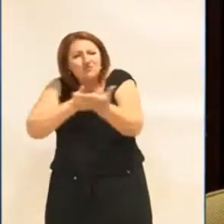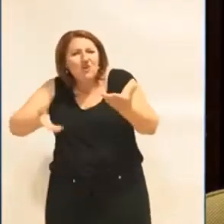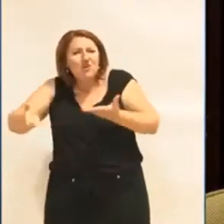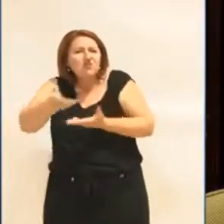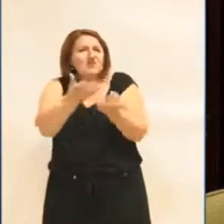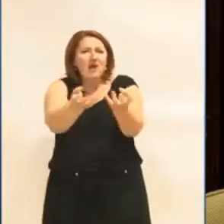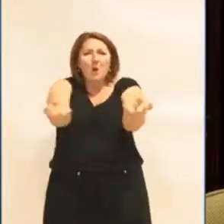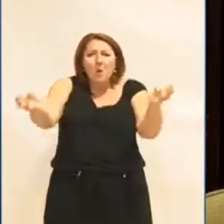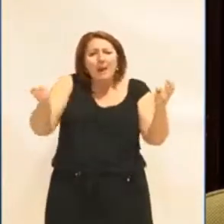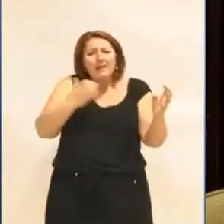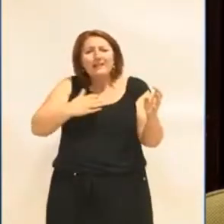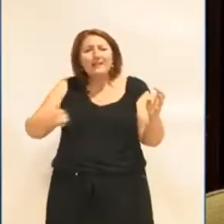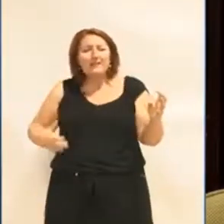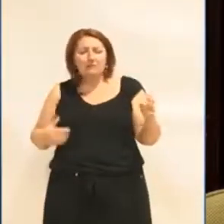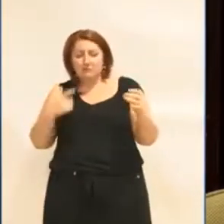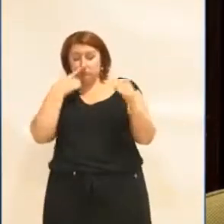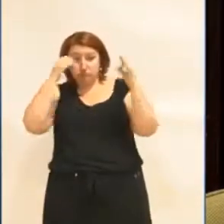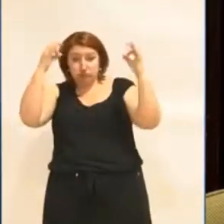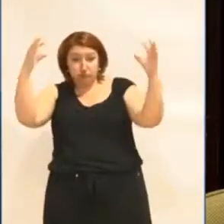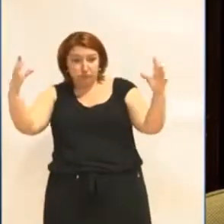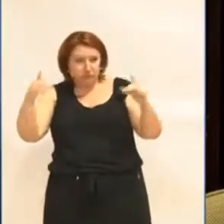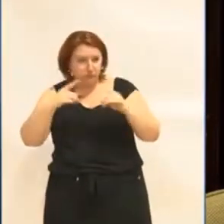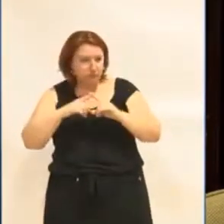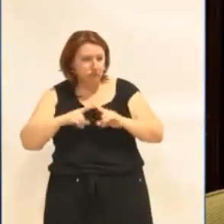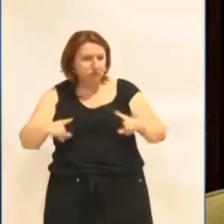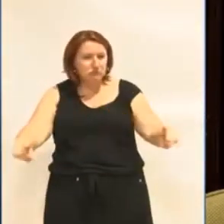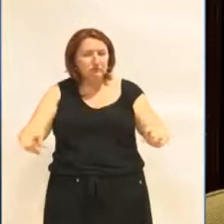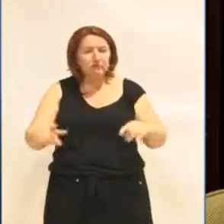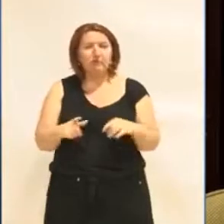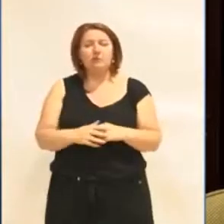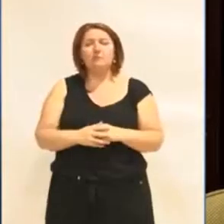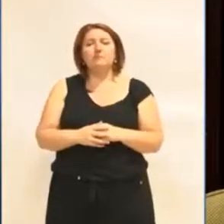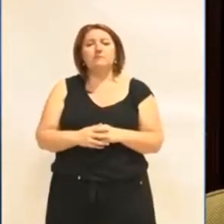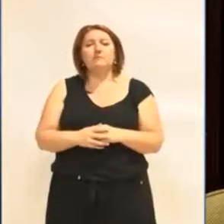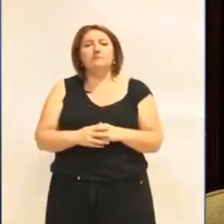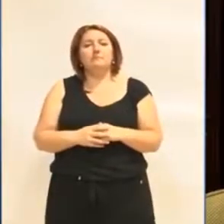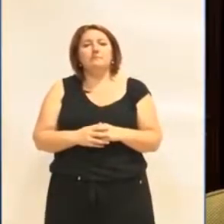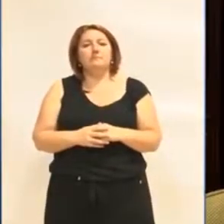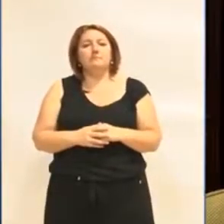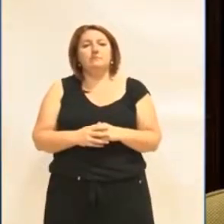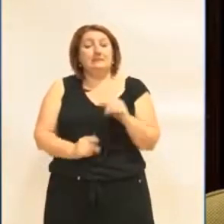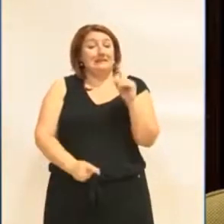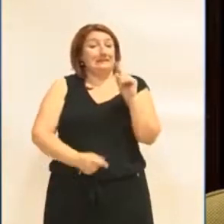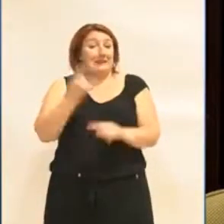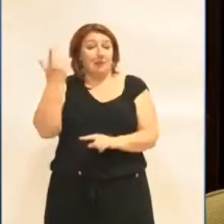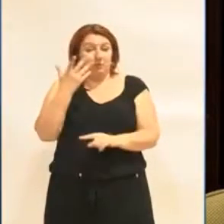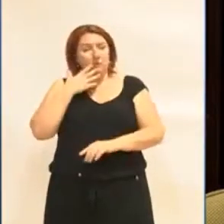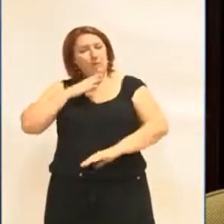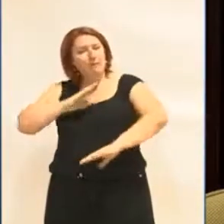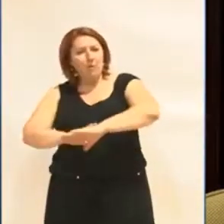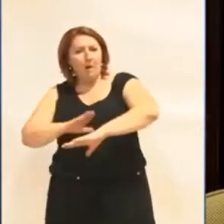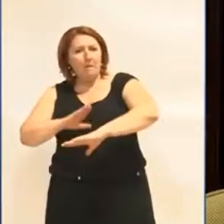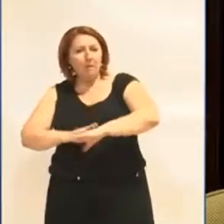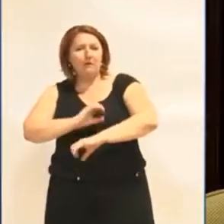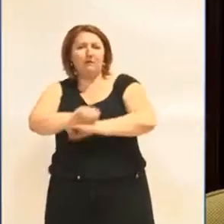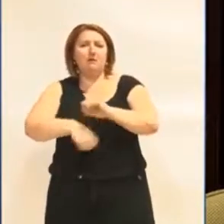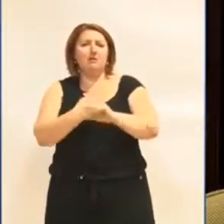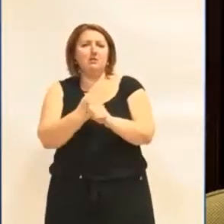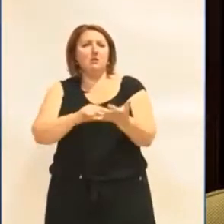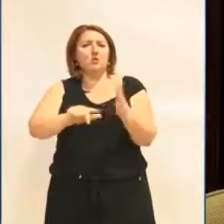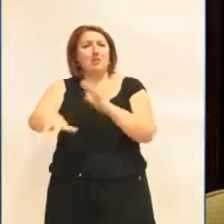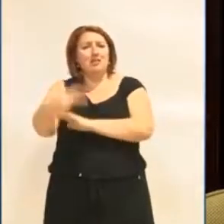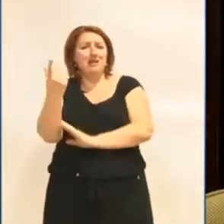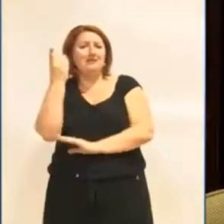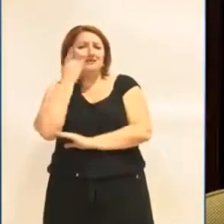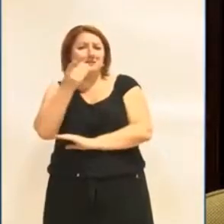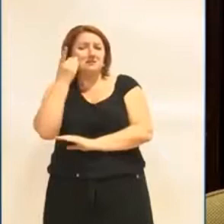du collectif lors du dernier conseil municipal. Il s'agit avant tout de rappeler qu'en décembre 2013, une